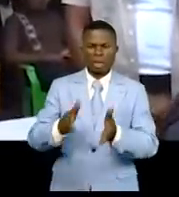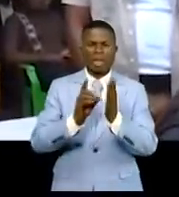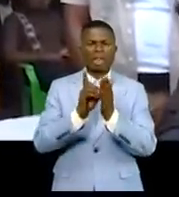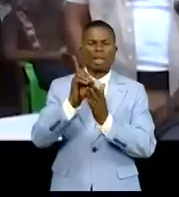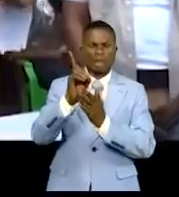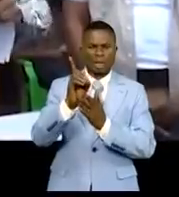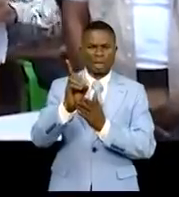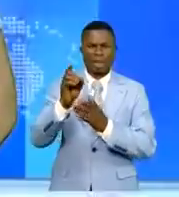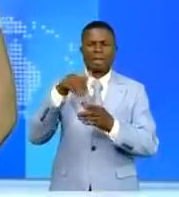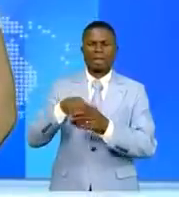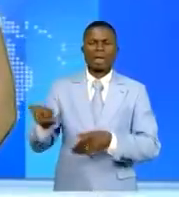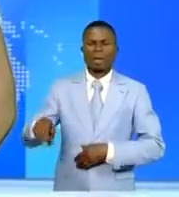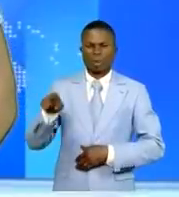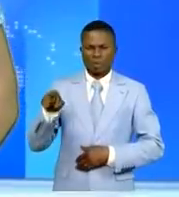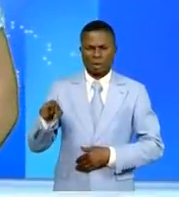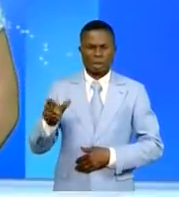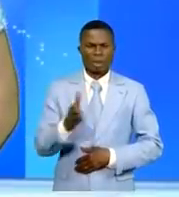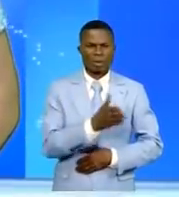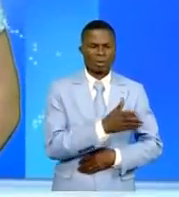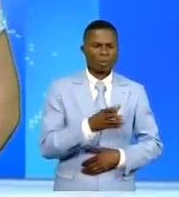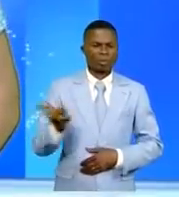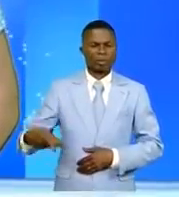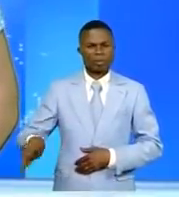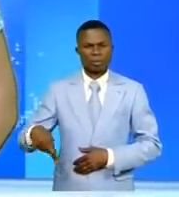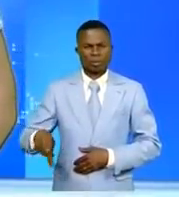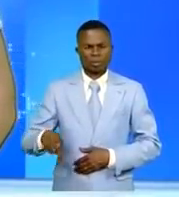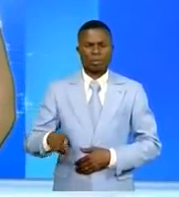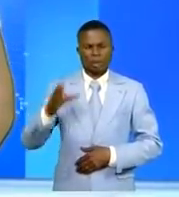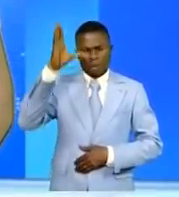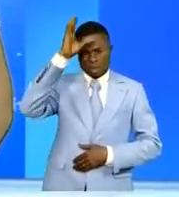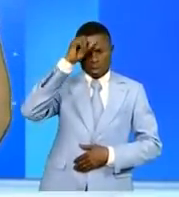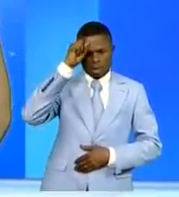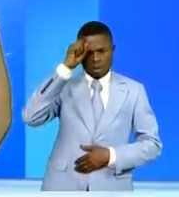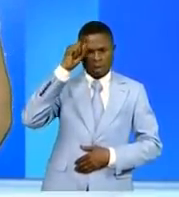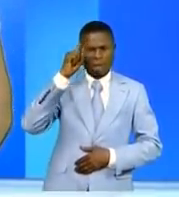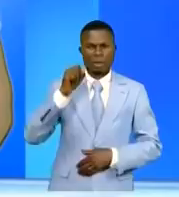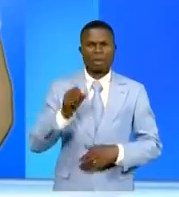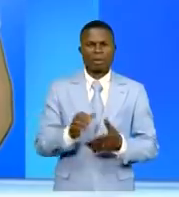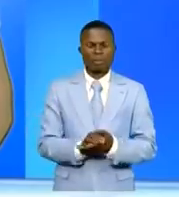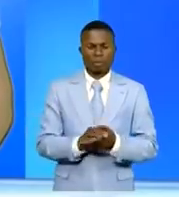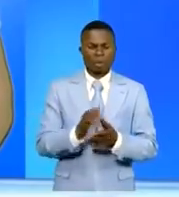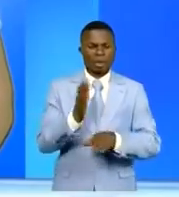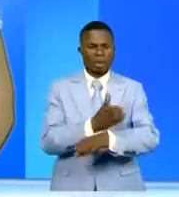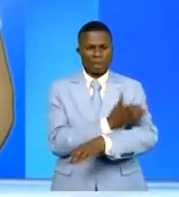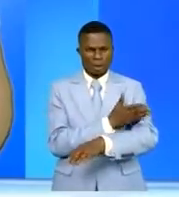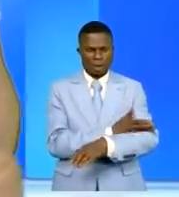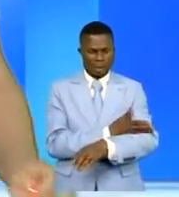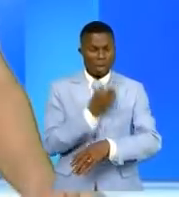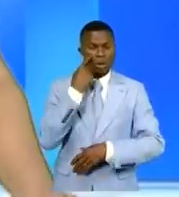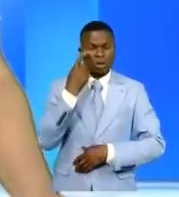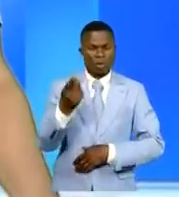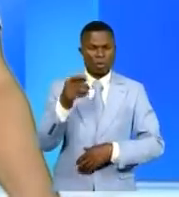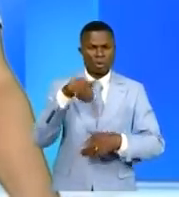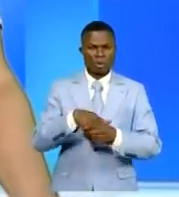il est l'incarnation. Et dans la province du Kwilu, une certaine amélioration se fait sentir sur